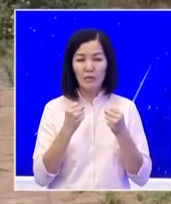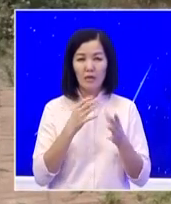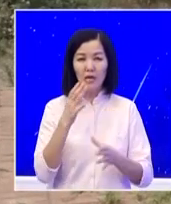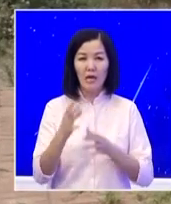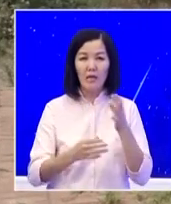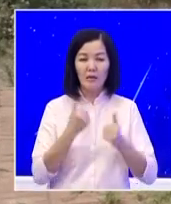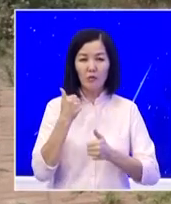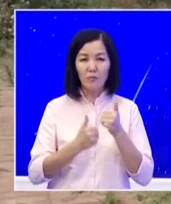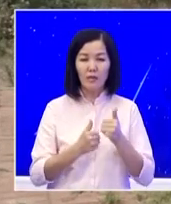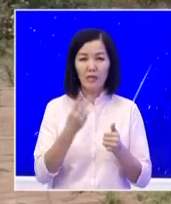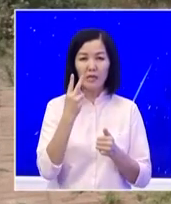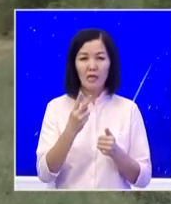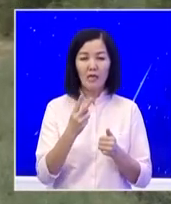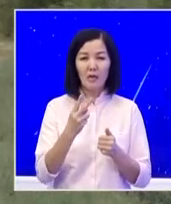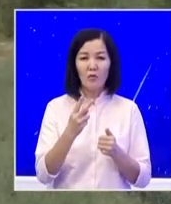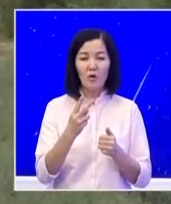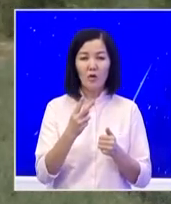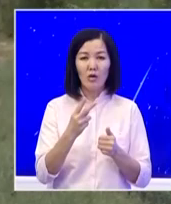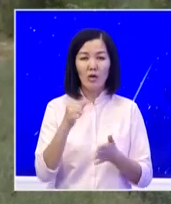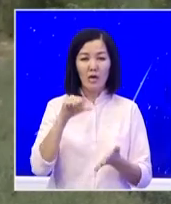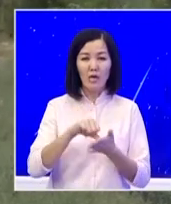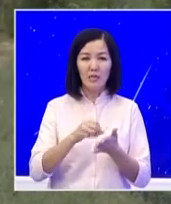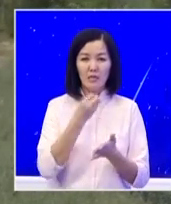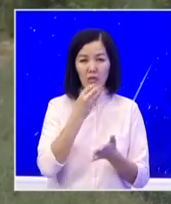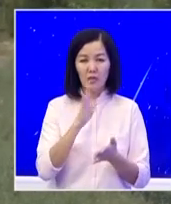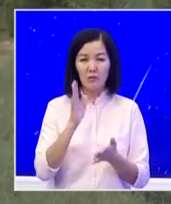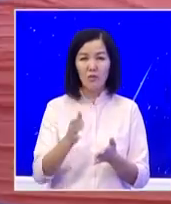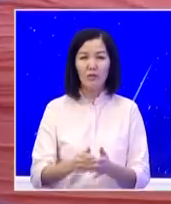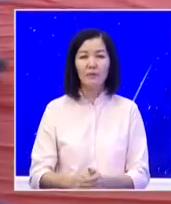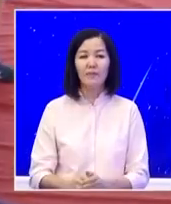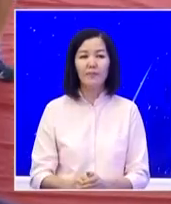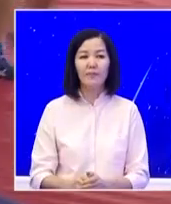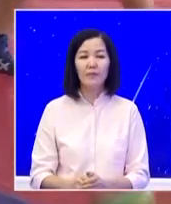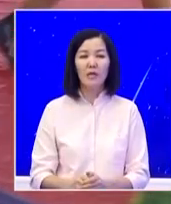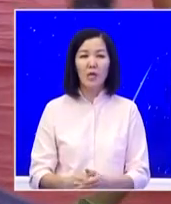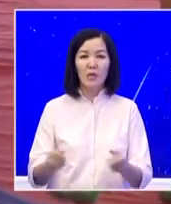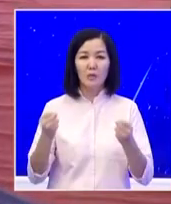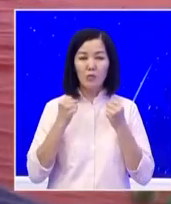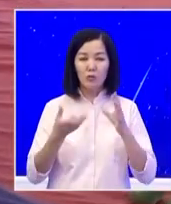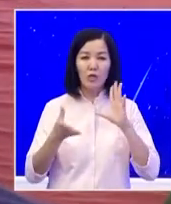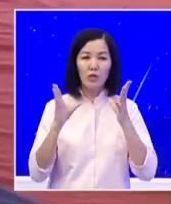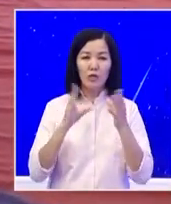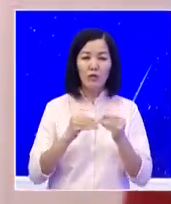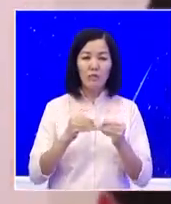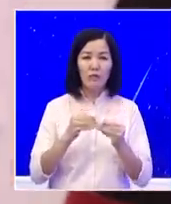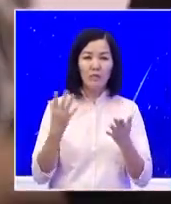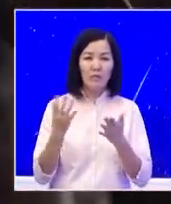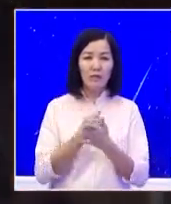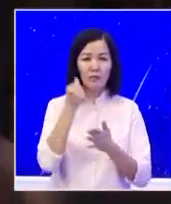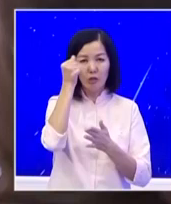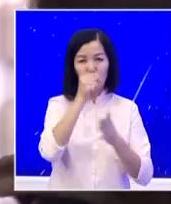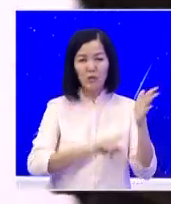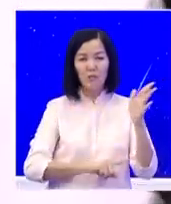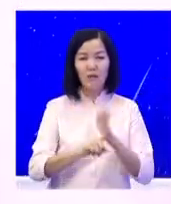чемпионатына облысымыздан екеуі барып баса, нұр үстіне нұр болады. Жерлестеріміз жалпы жылды табысты бастады. Қазақстан